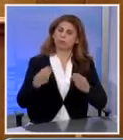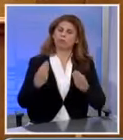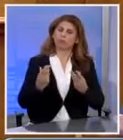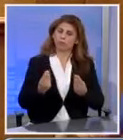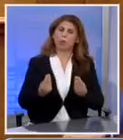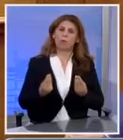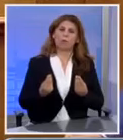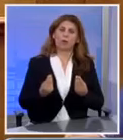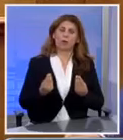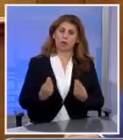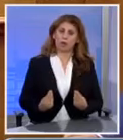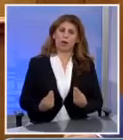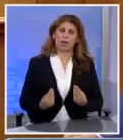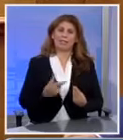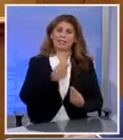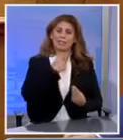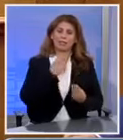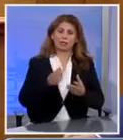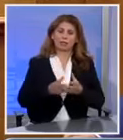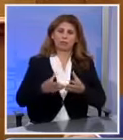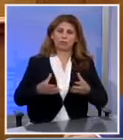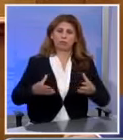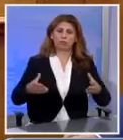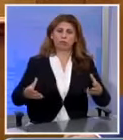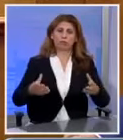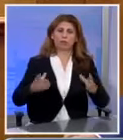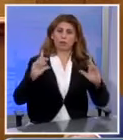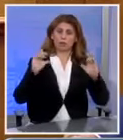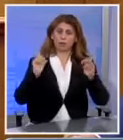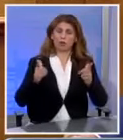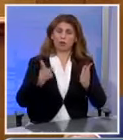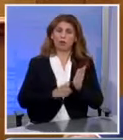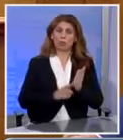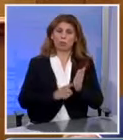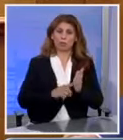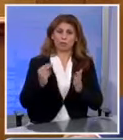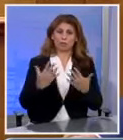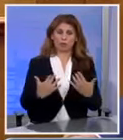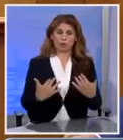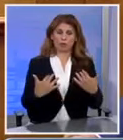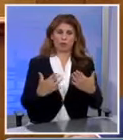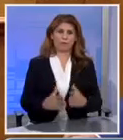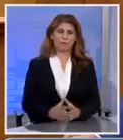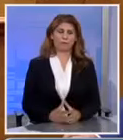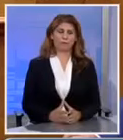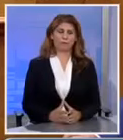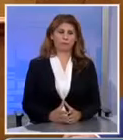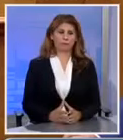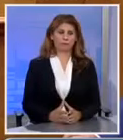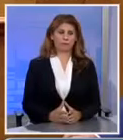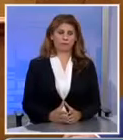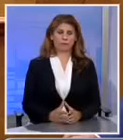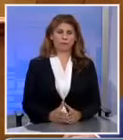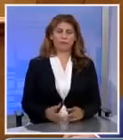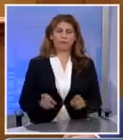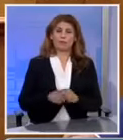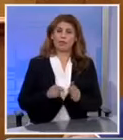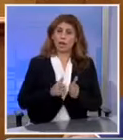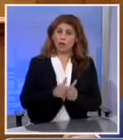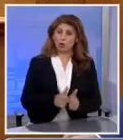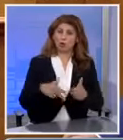στις ανάγκες διεύρυνσης της δημοκρατικής νομιμοποίησης της Βουλής. Συνακόλουθα δε της